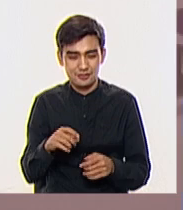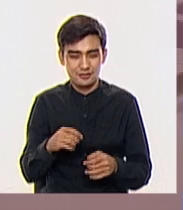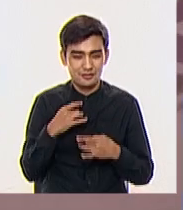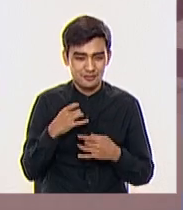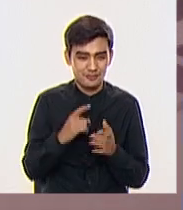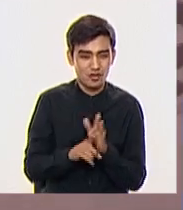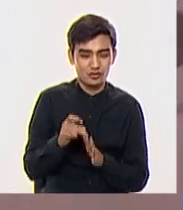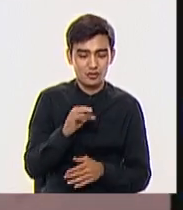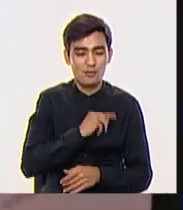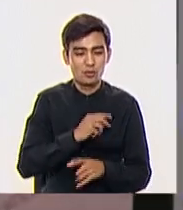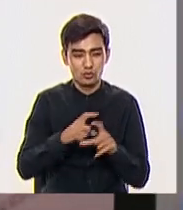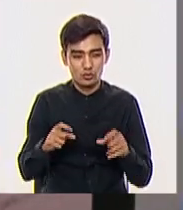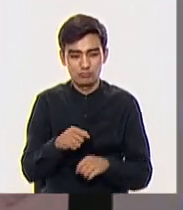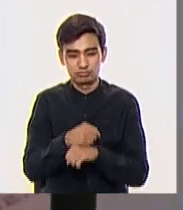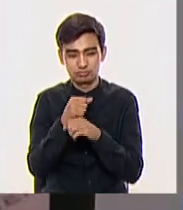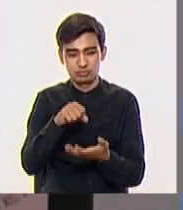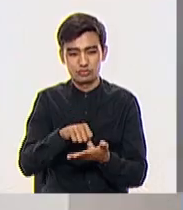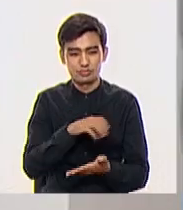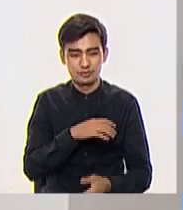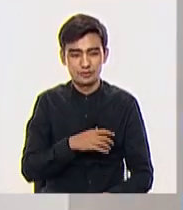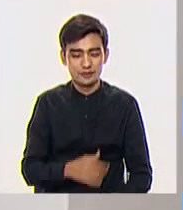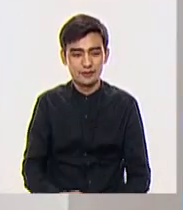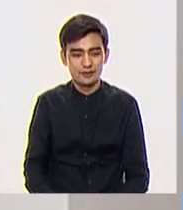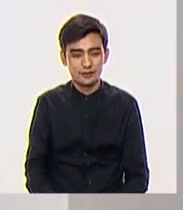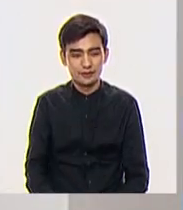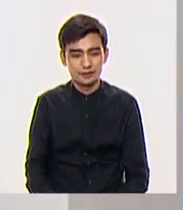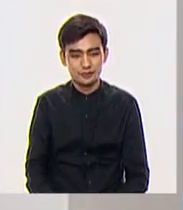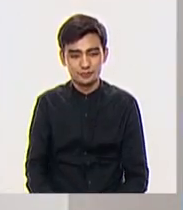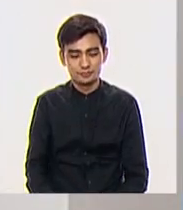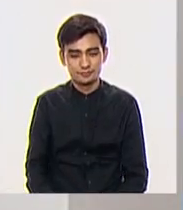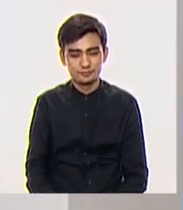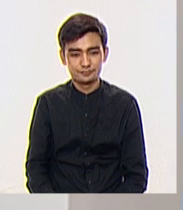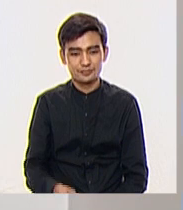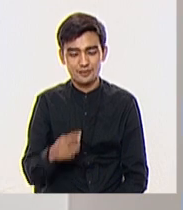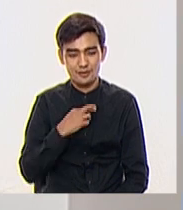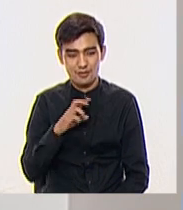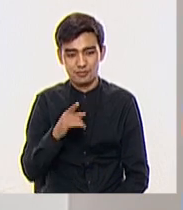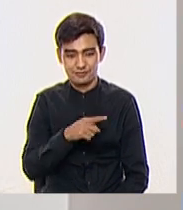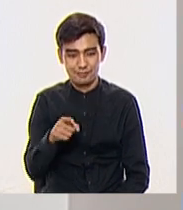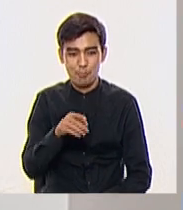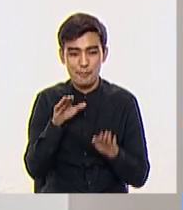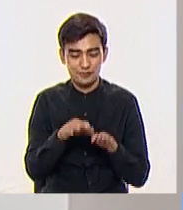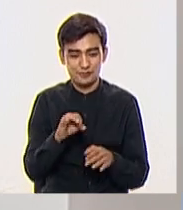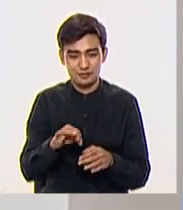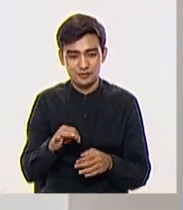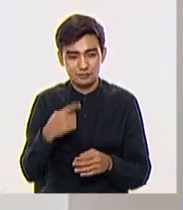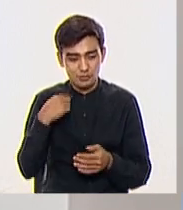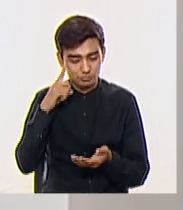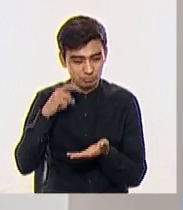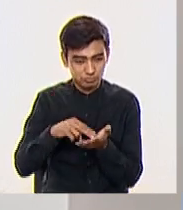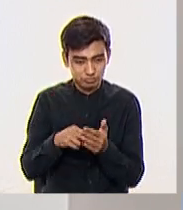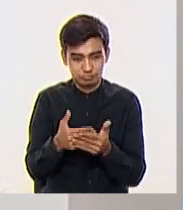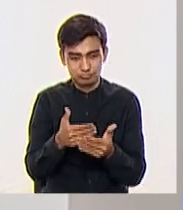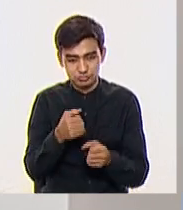напряженность. Работники даже устраивали забастовки. На их месте я предварительно думал бы, чем войти в